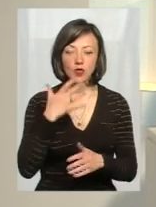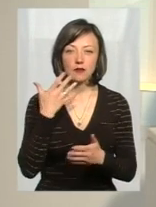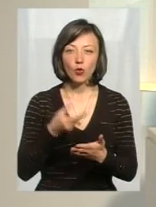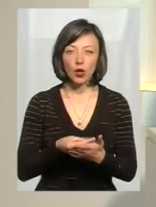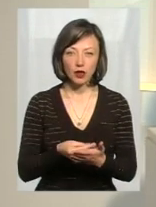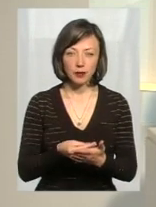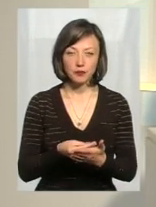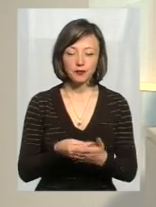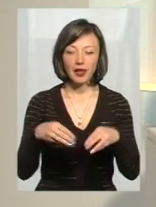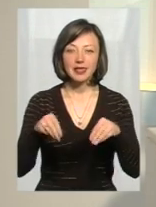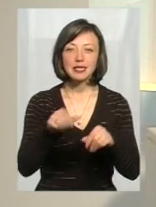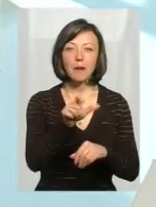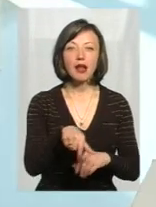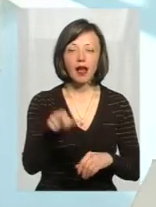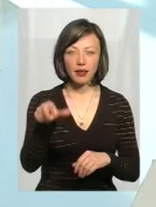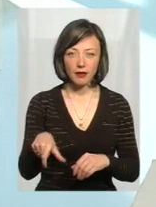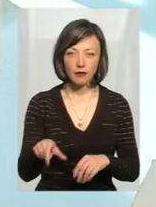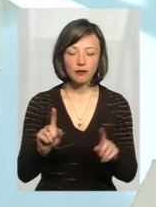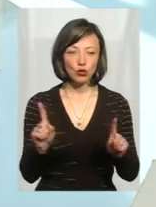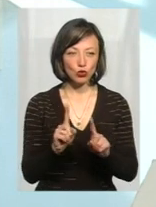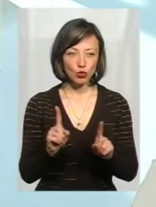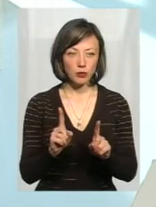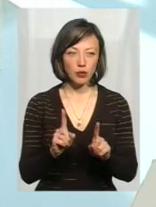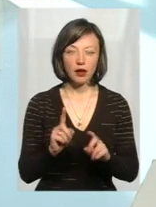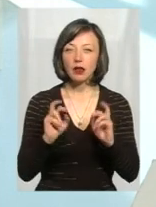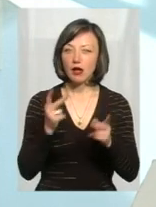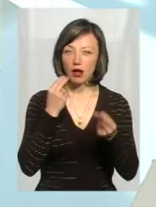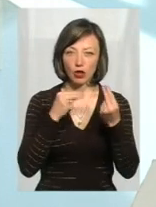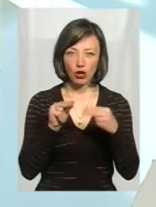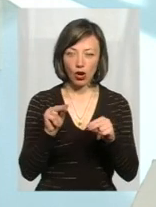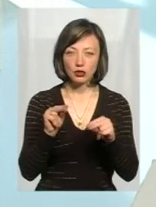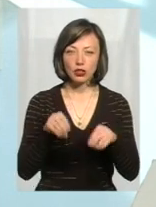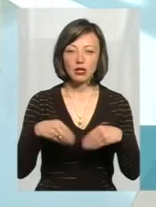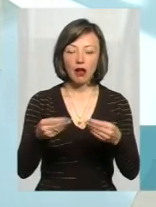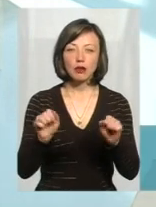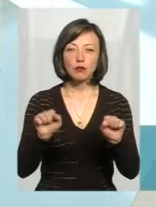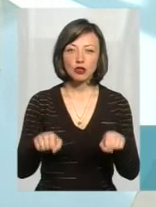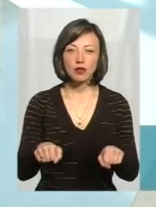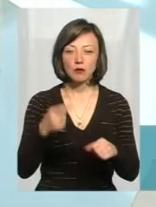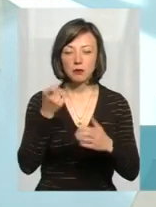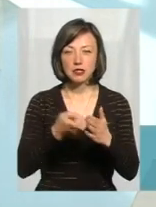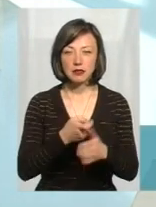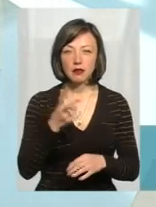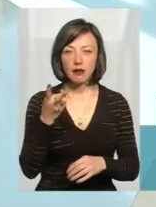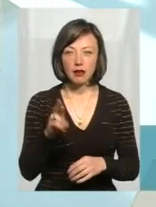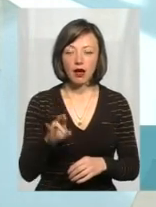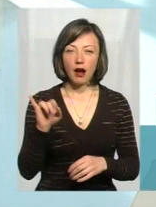своїх земляків, про те, щоб якнайкраще дати їм можливість і пізнання, і